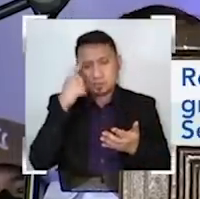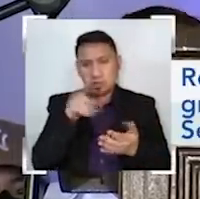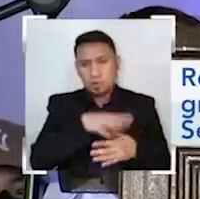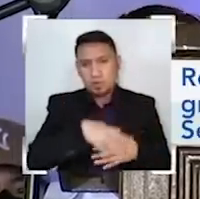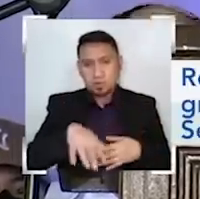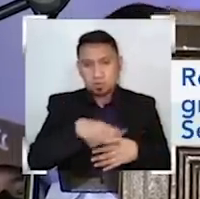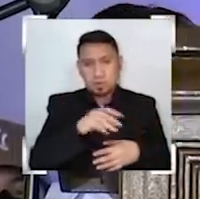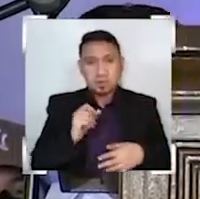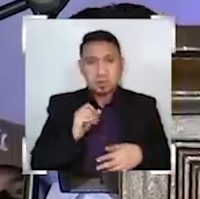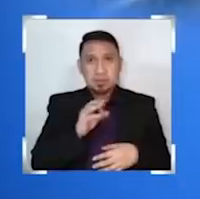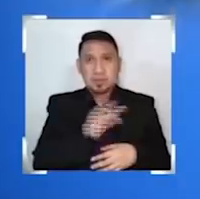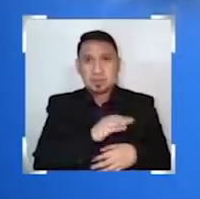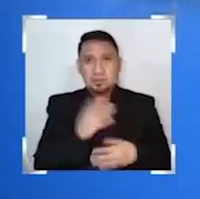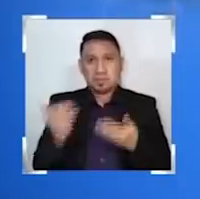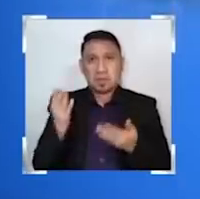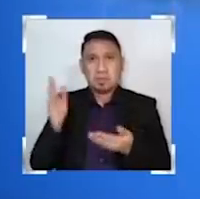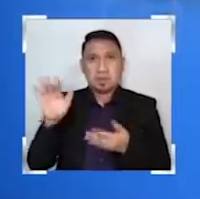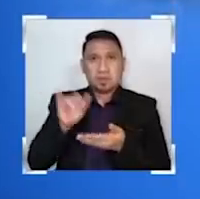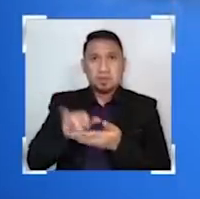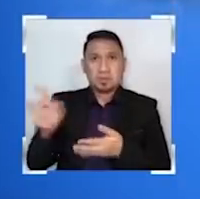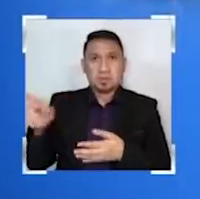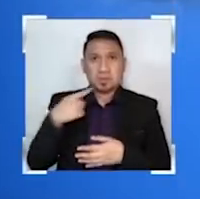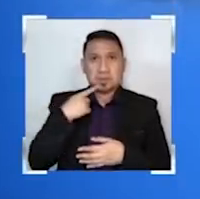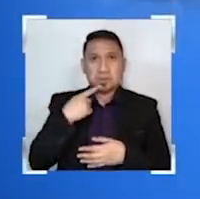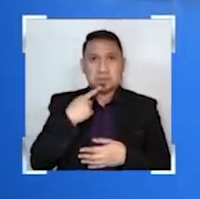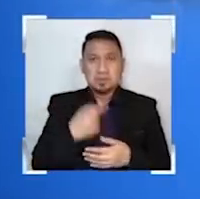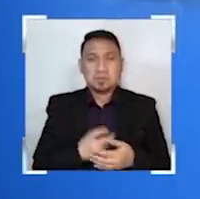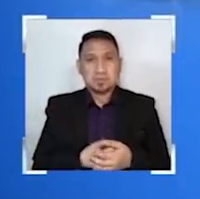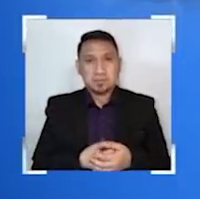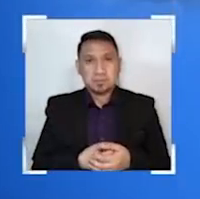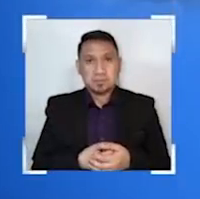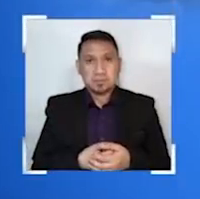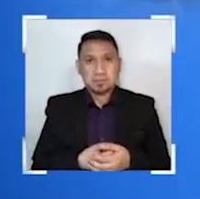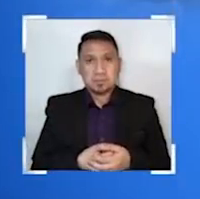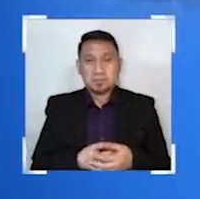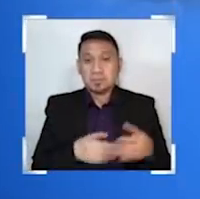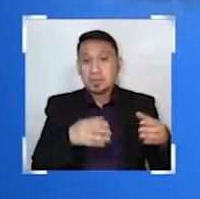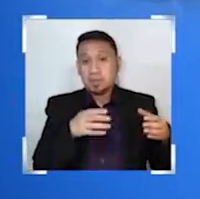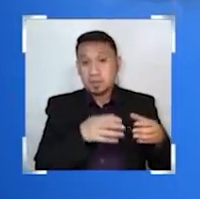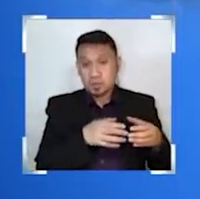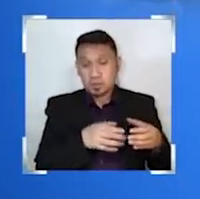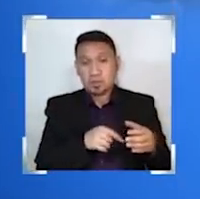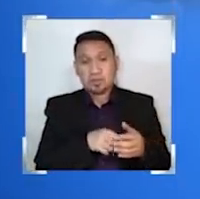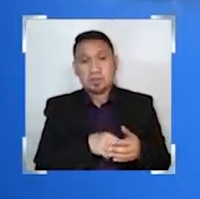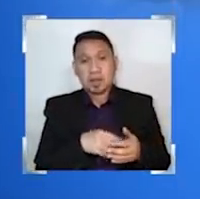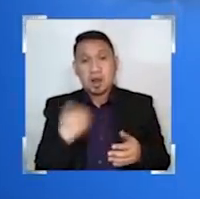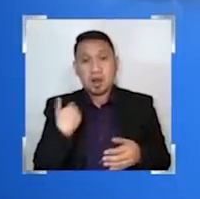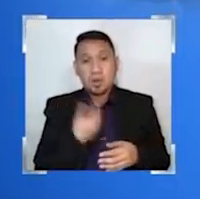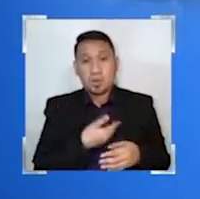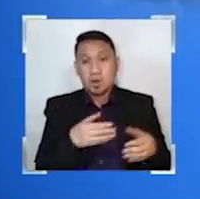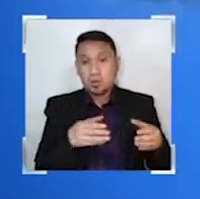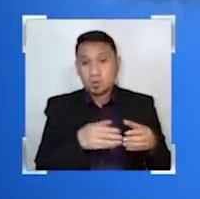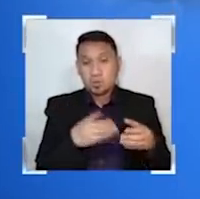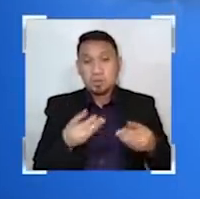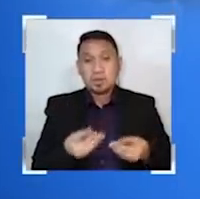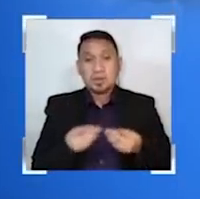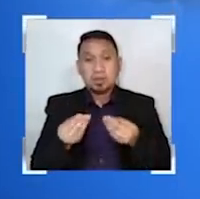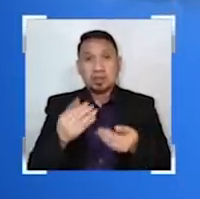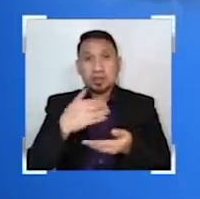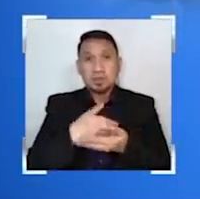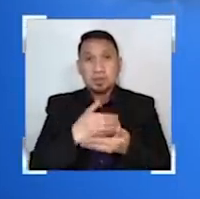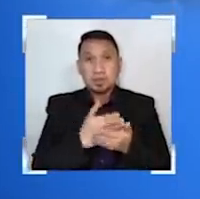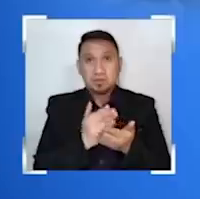maaaring tinutukoy ni Lacson. Normally, yung partido nagbibigay talaga ng budget yan para sa precinct